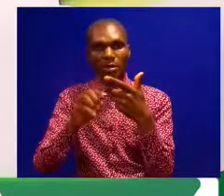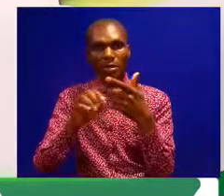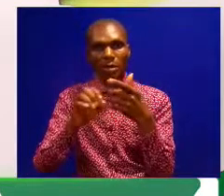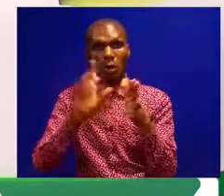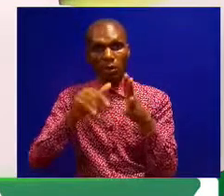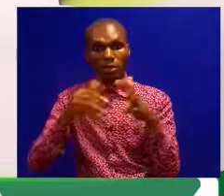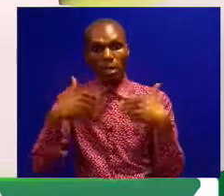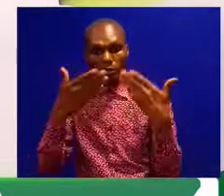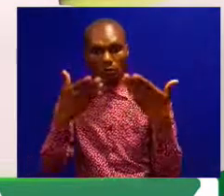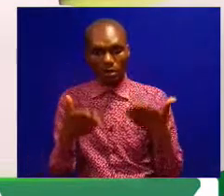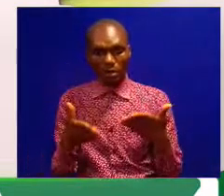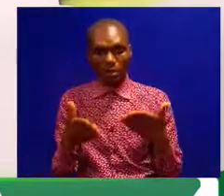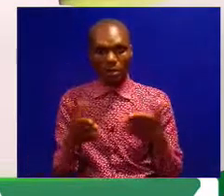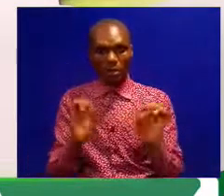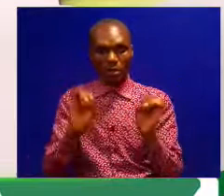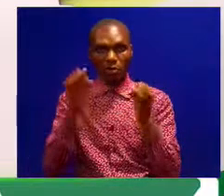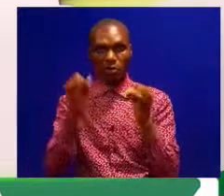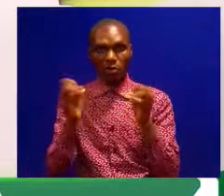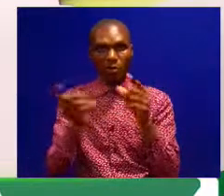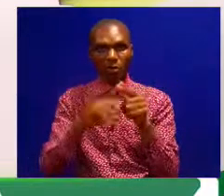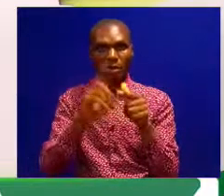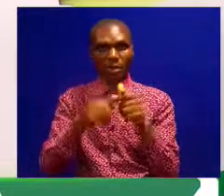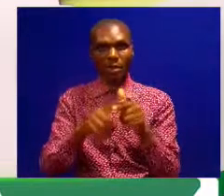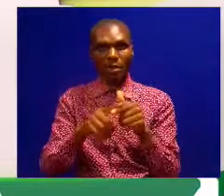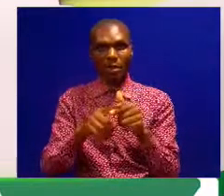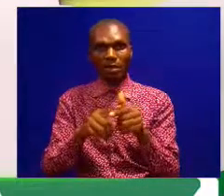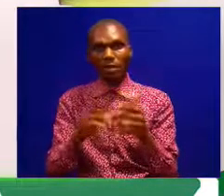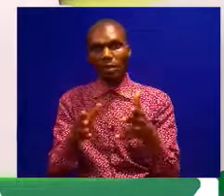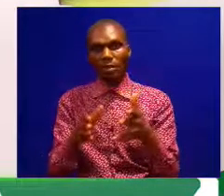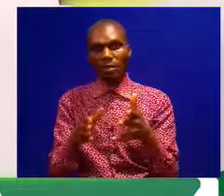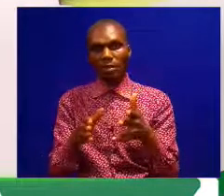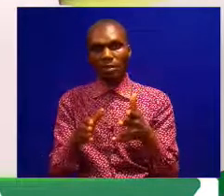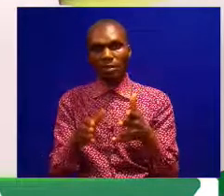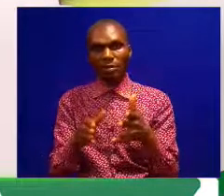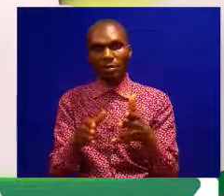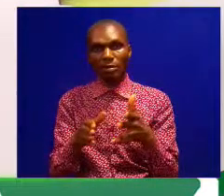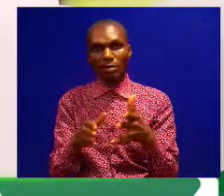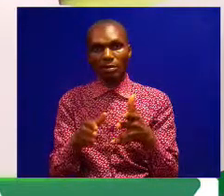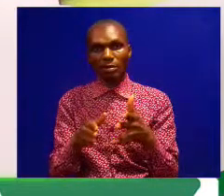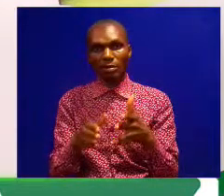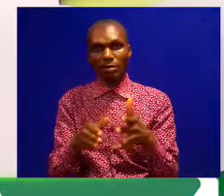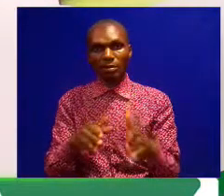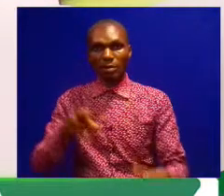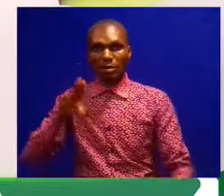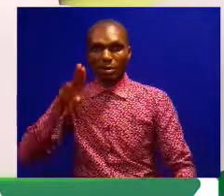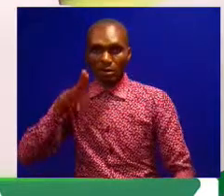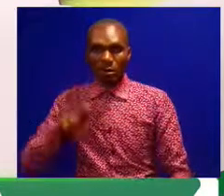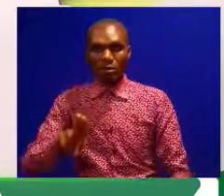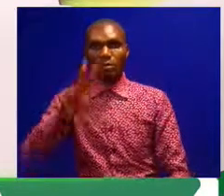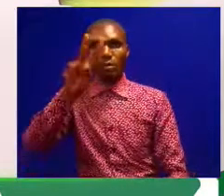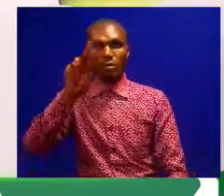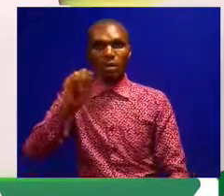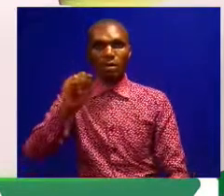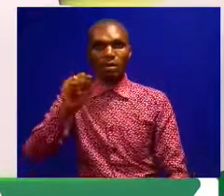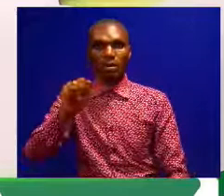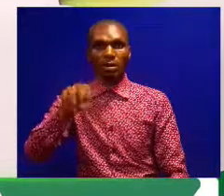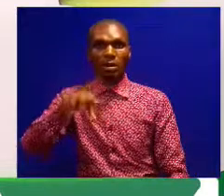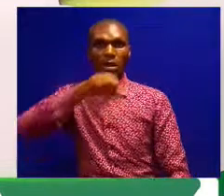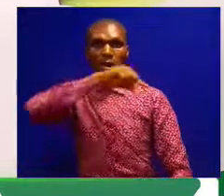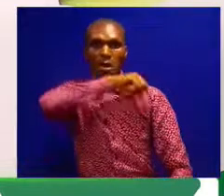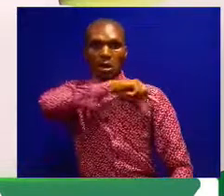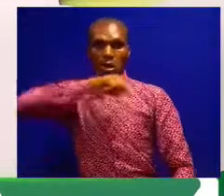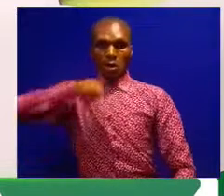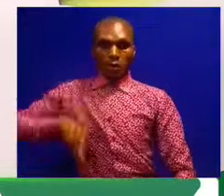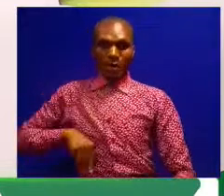toko ikase chinyo mba chuburaria na ringa omuraiwe chinse chia United Kingdom Queen Elizabeth II ni gobe